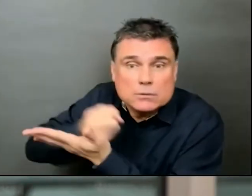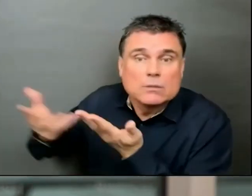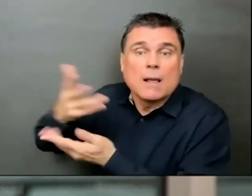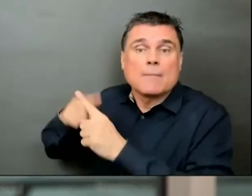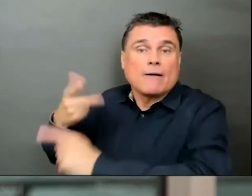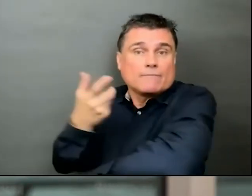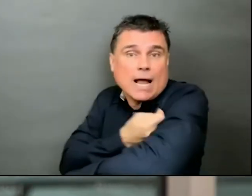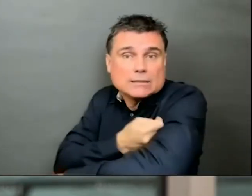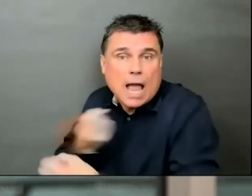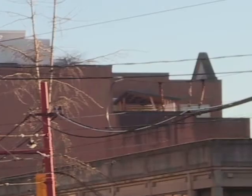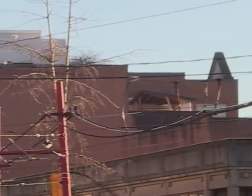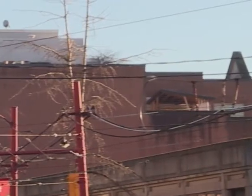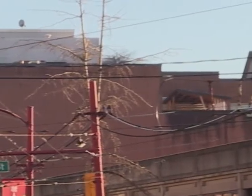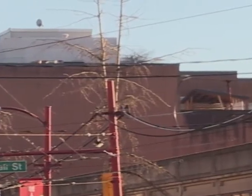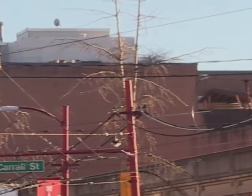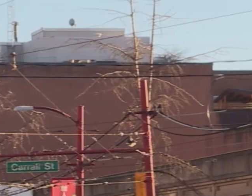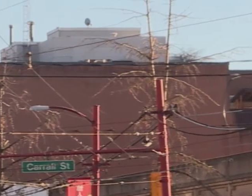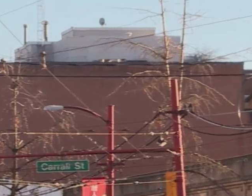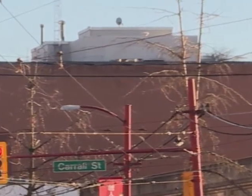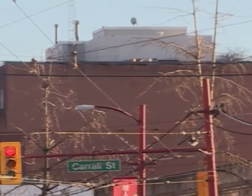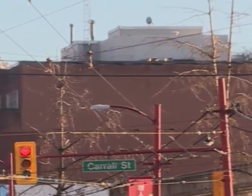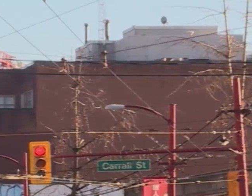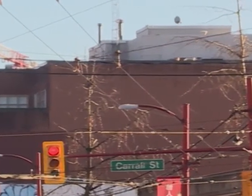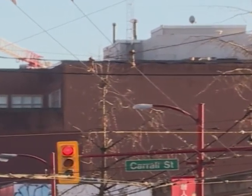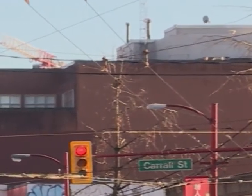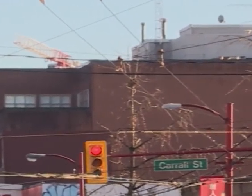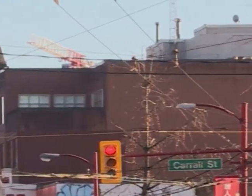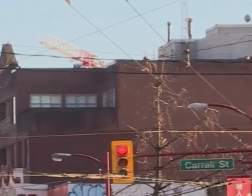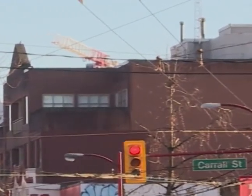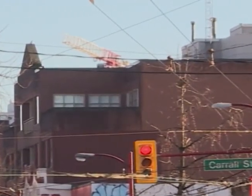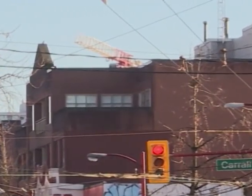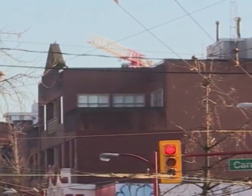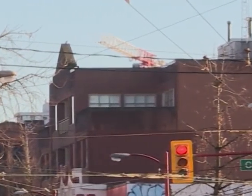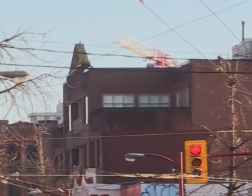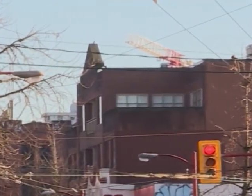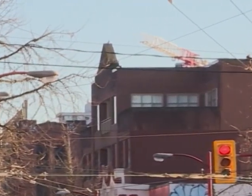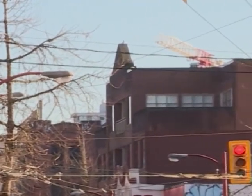supply and our immunization program. 凤凰卫视祖克勤、苏慧文，温哥华报道。